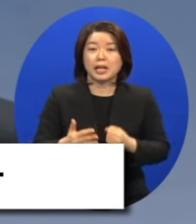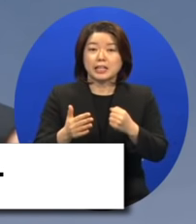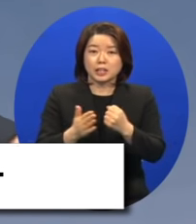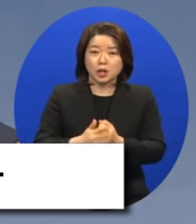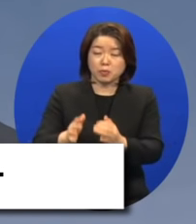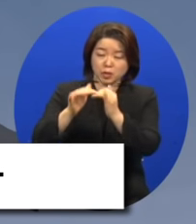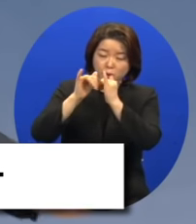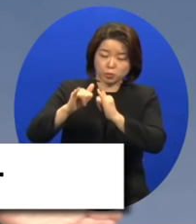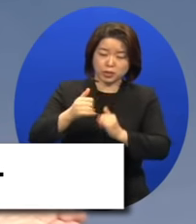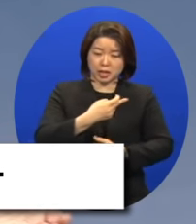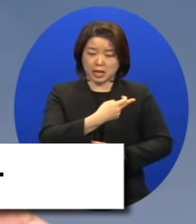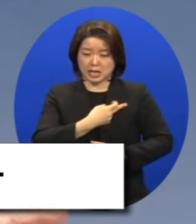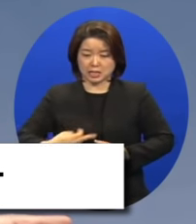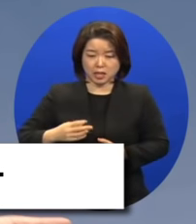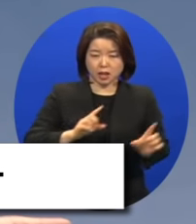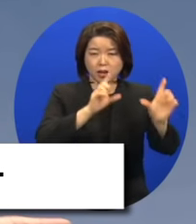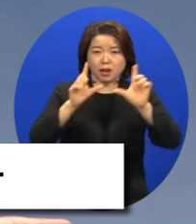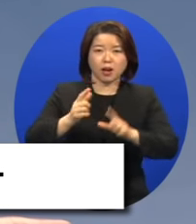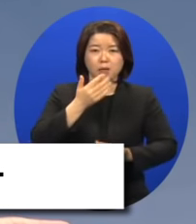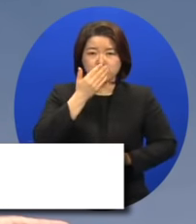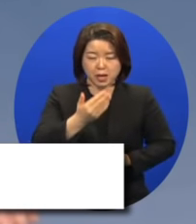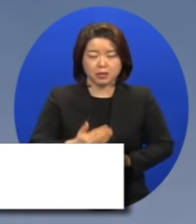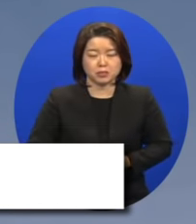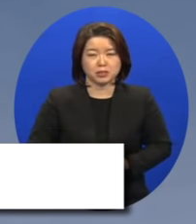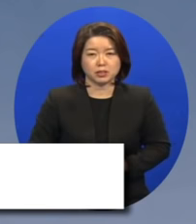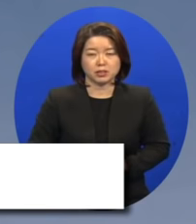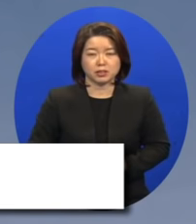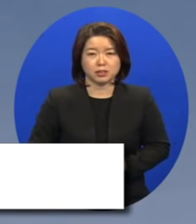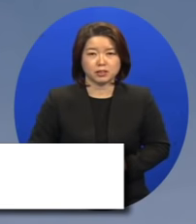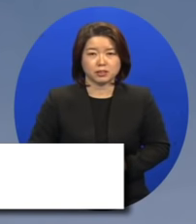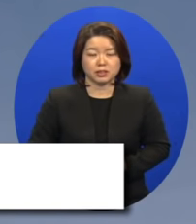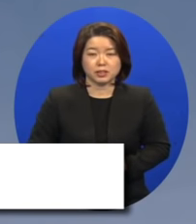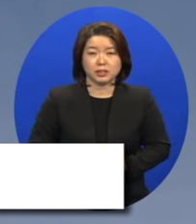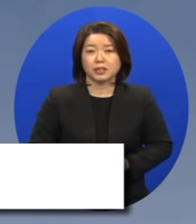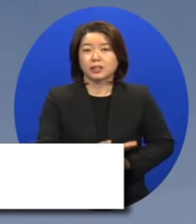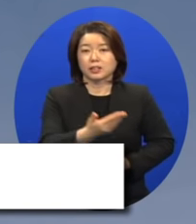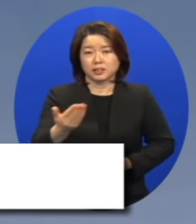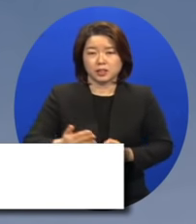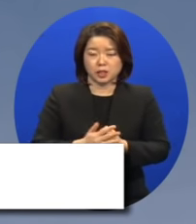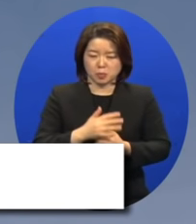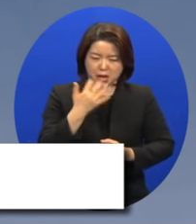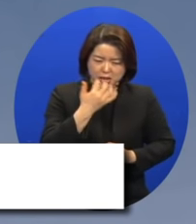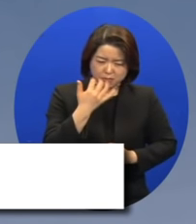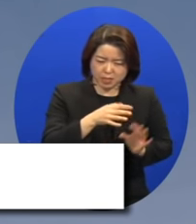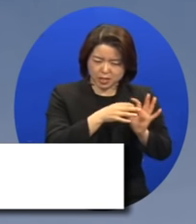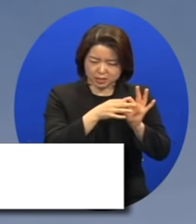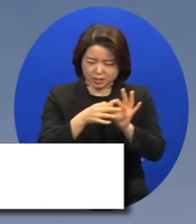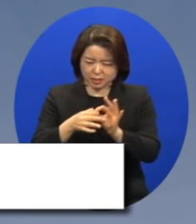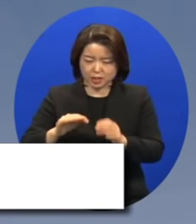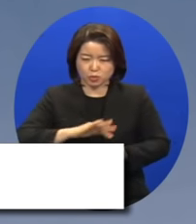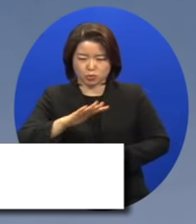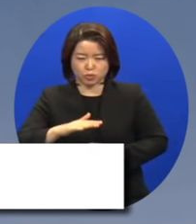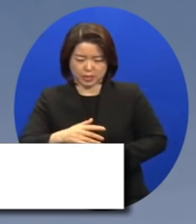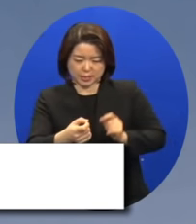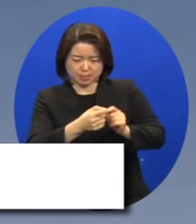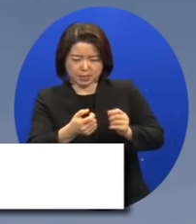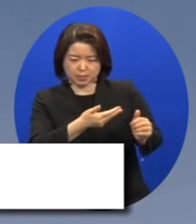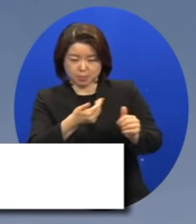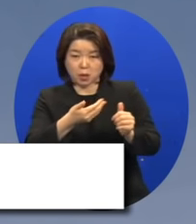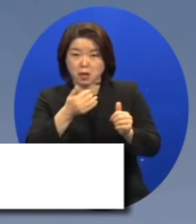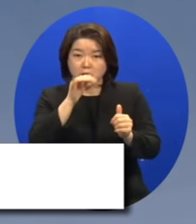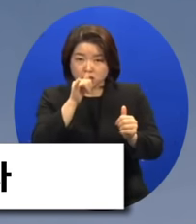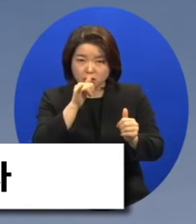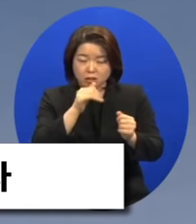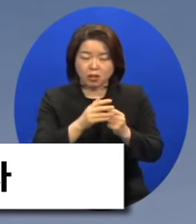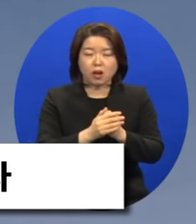이바로그가 위대한사도의삶을살았던이유입니다.여러분, 불순물이끊임없이우리에게다가오고있습니다